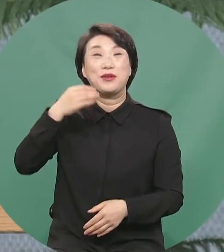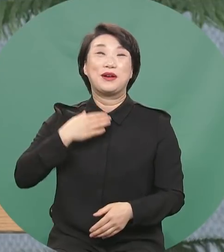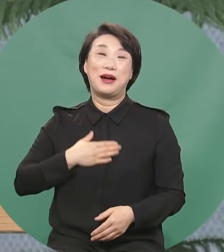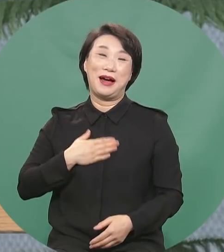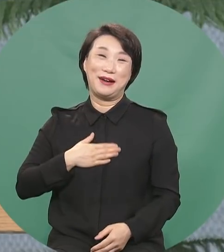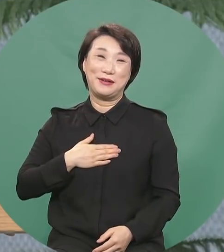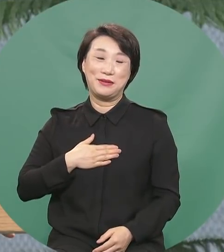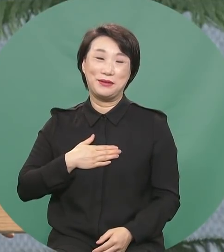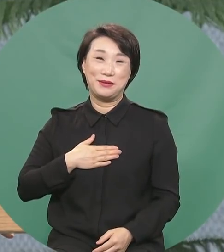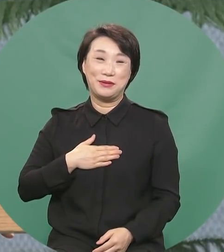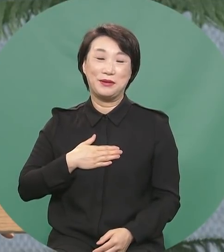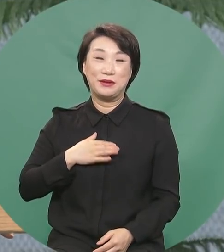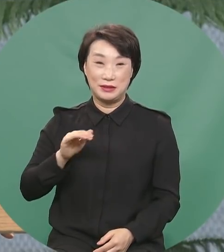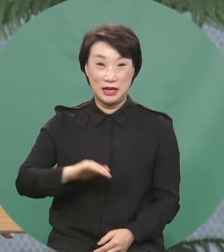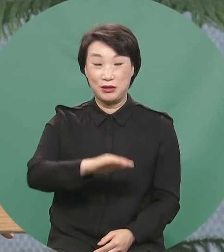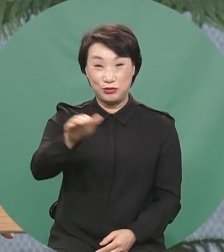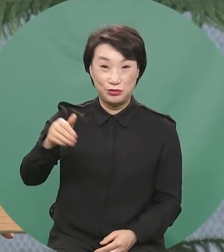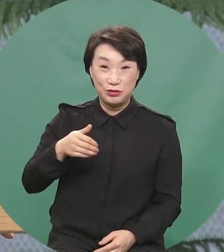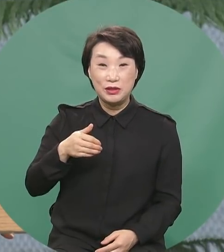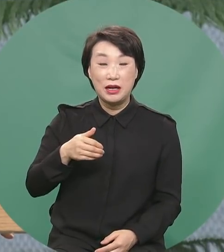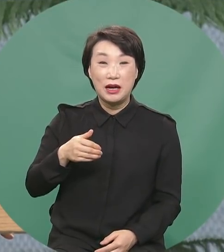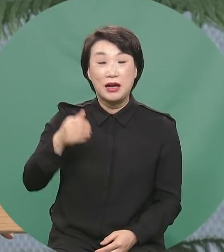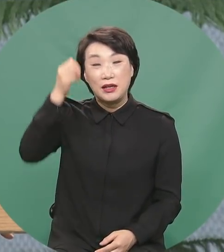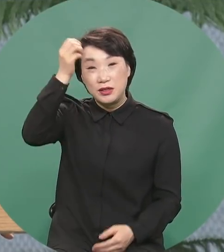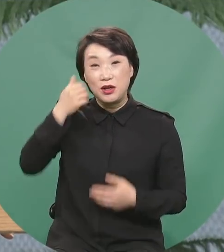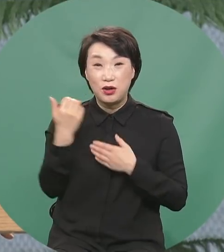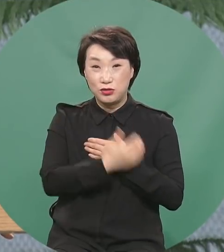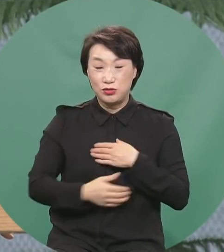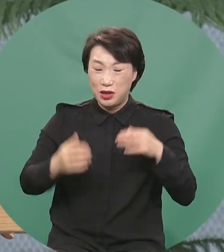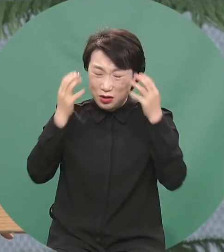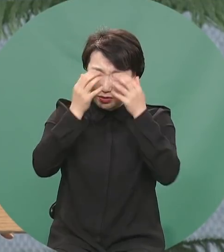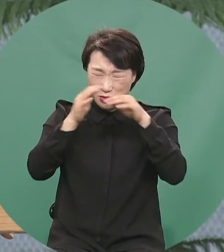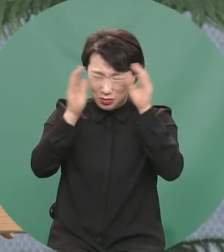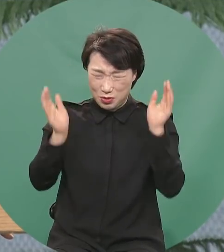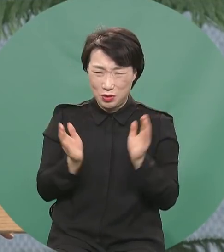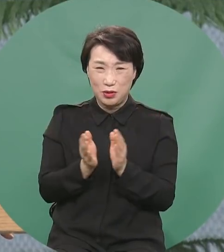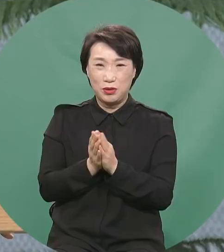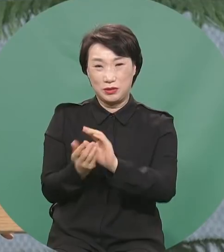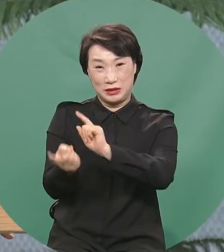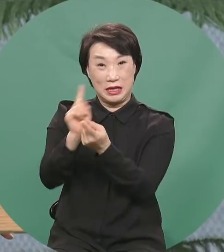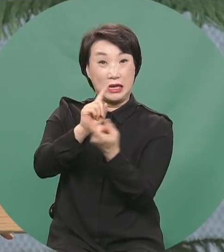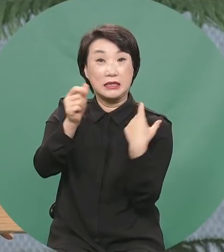하셔서 우리의 영육의 고통을 다